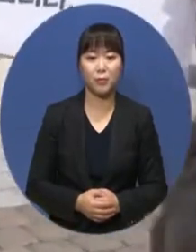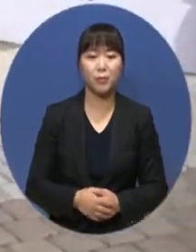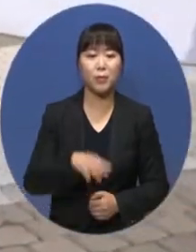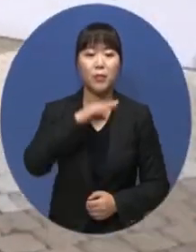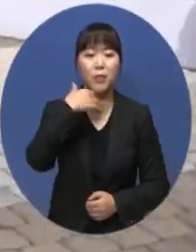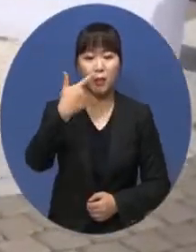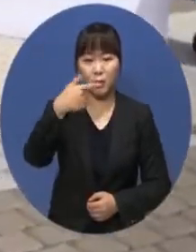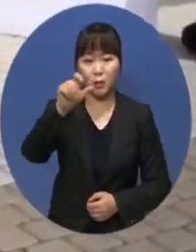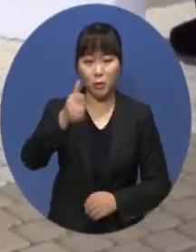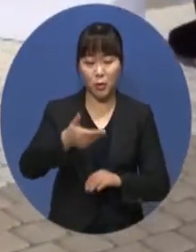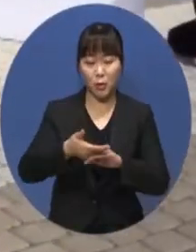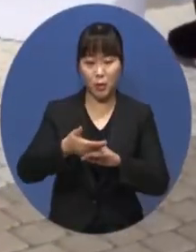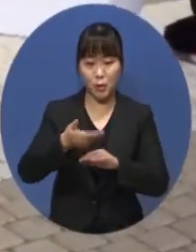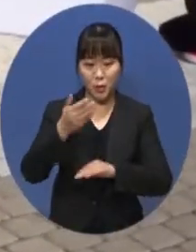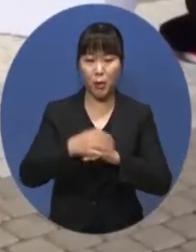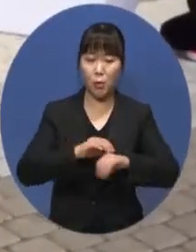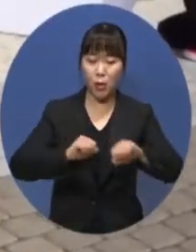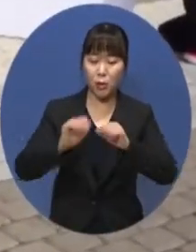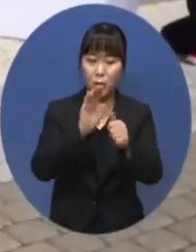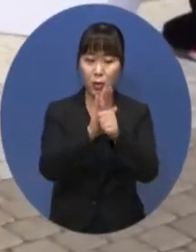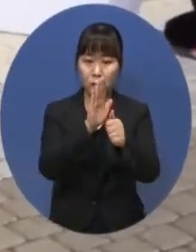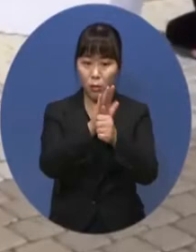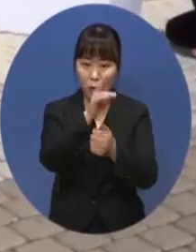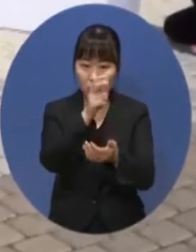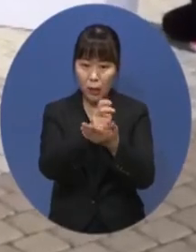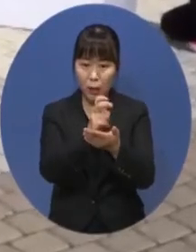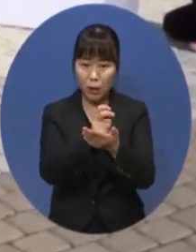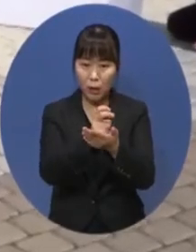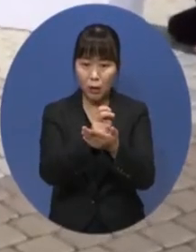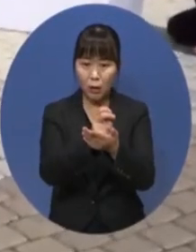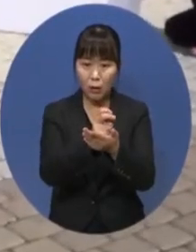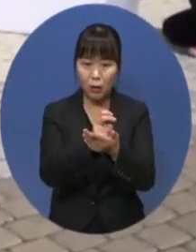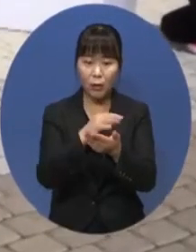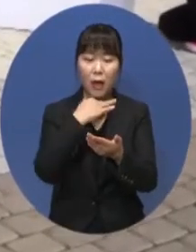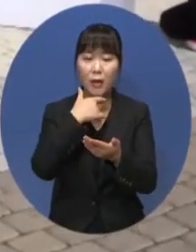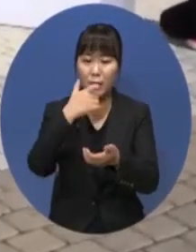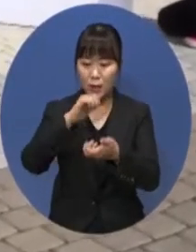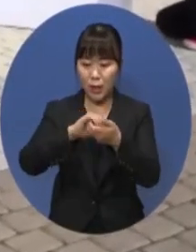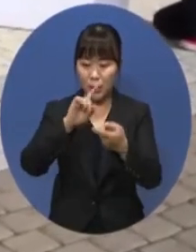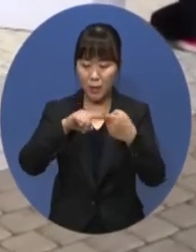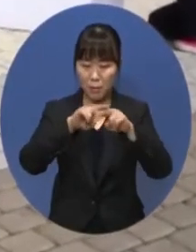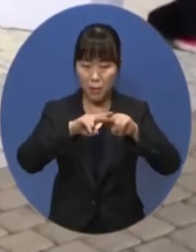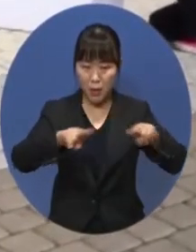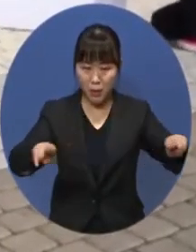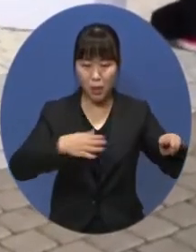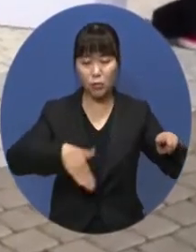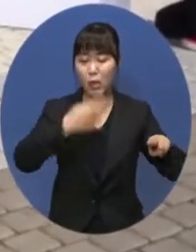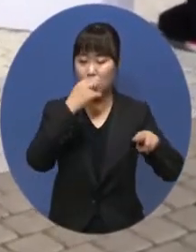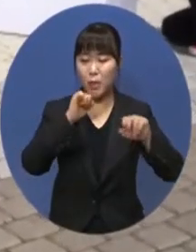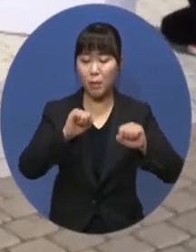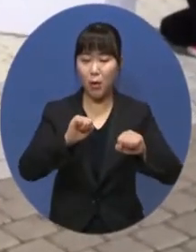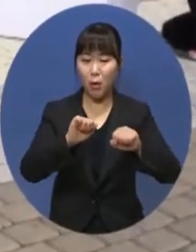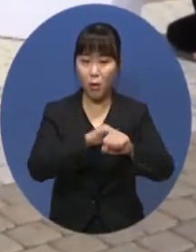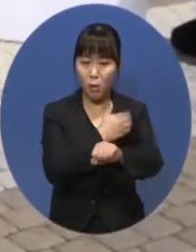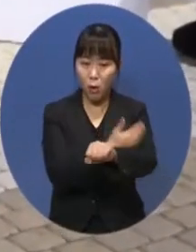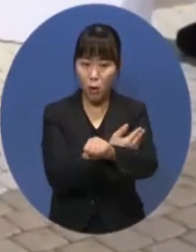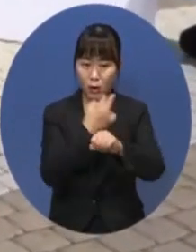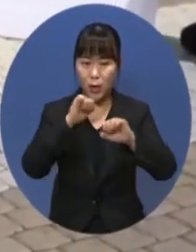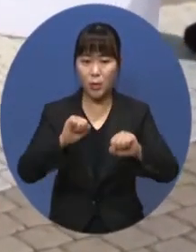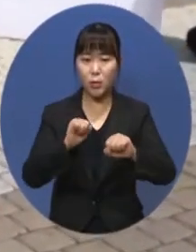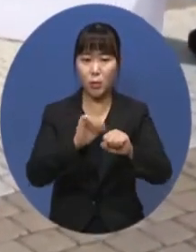65세 활동지원제도 나이에 대한 폐지, 우리의 생명권이나